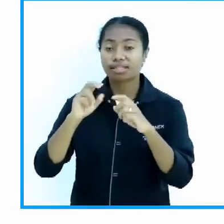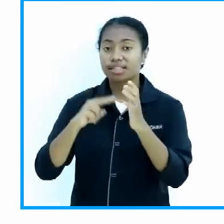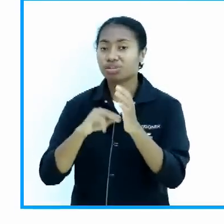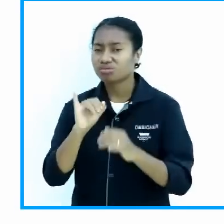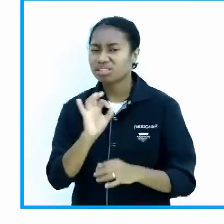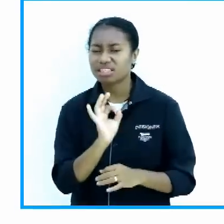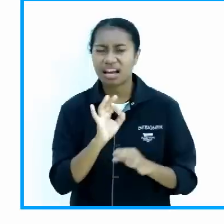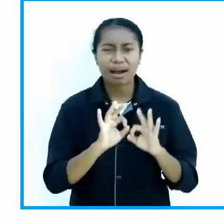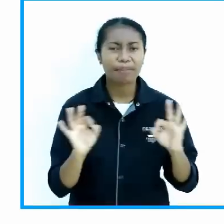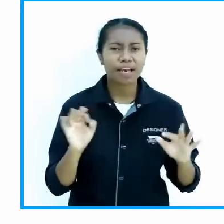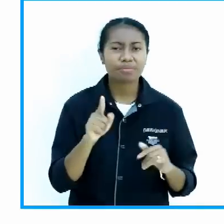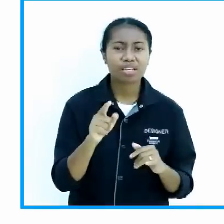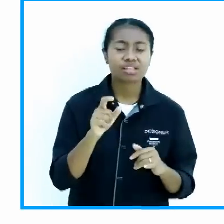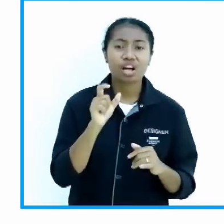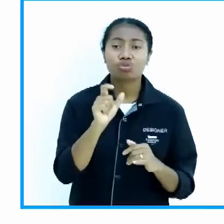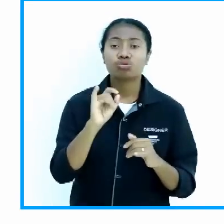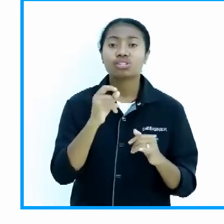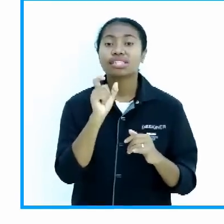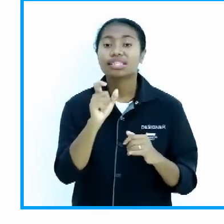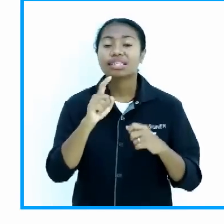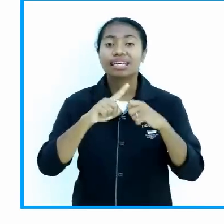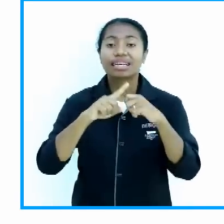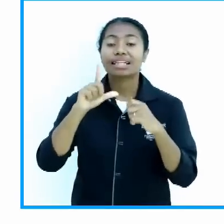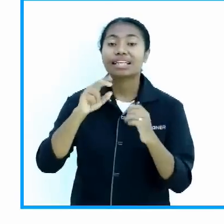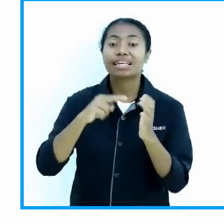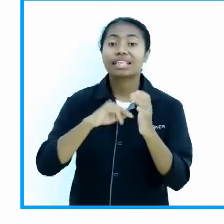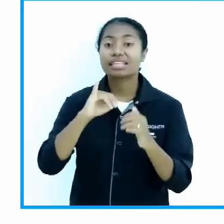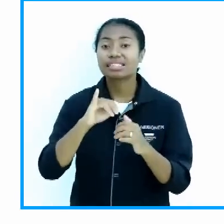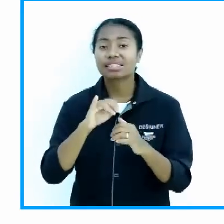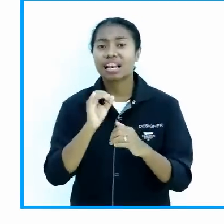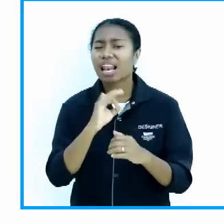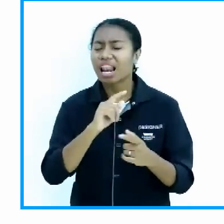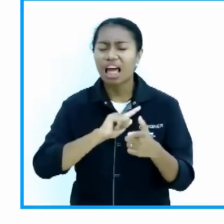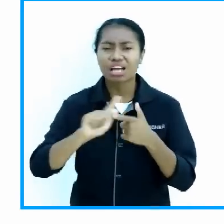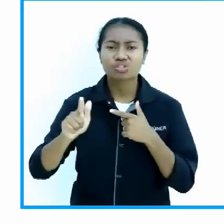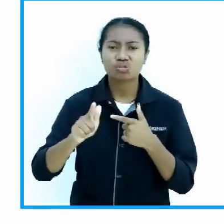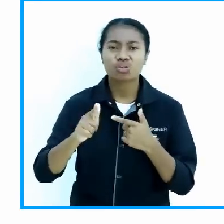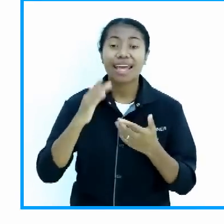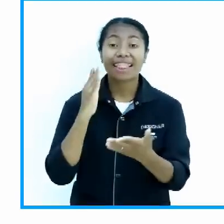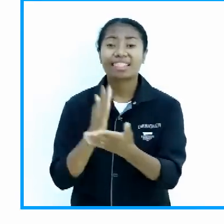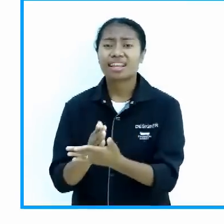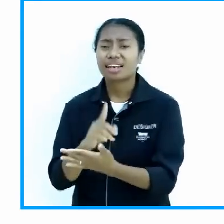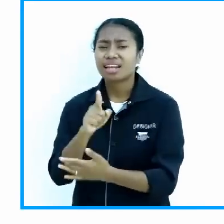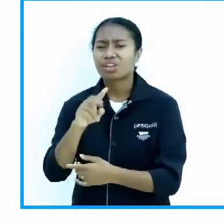3, maka uji klinis langsung dihentikan dan vaksin langsung dinyatakan tidak boleh dipakai.